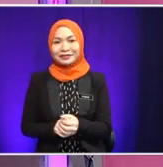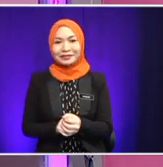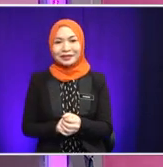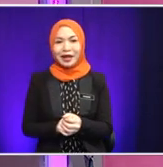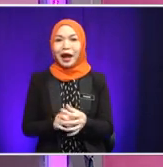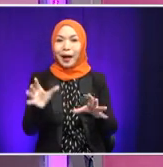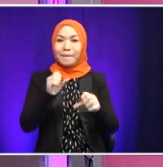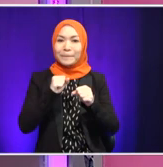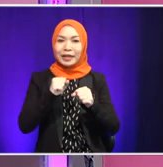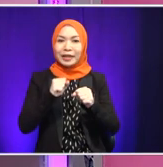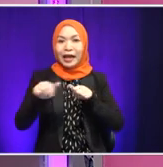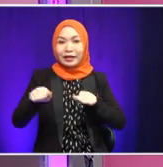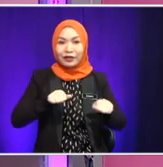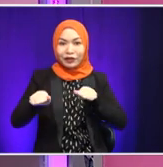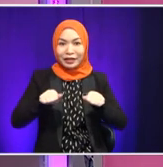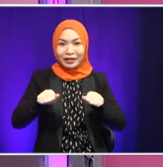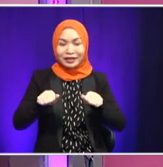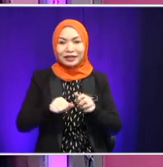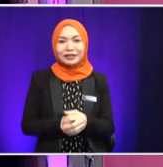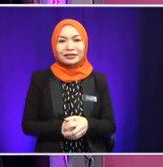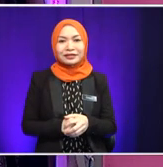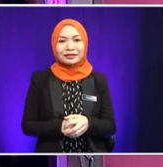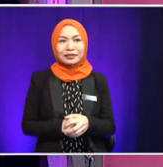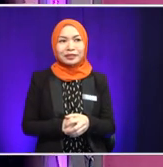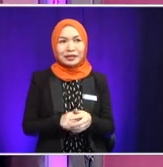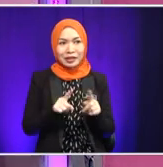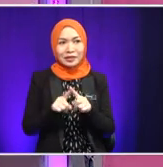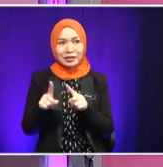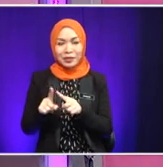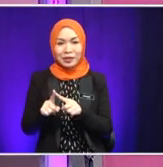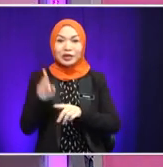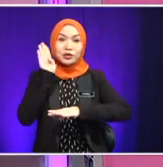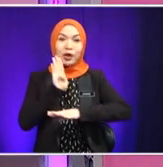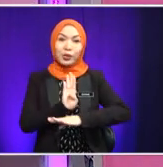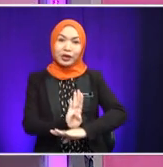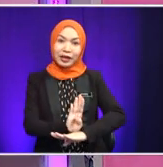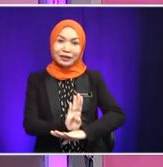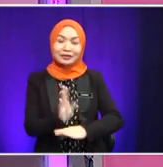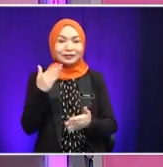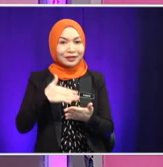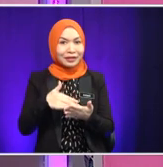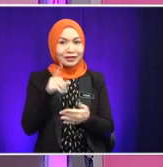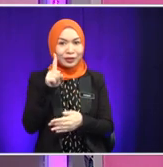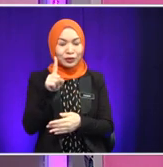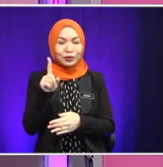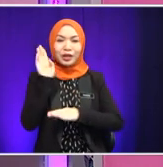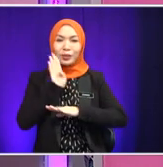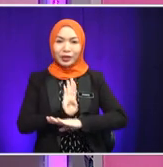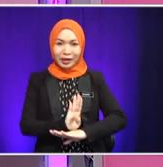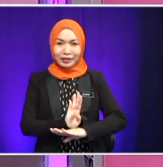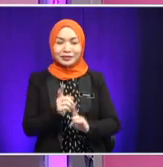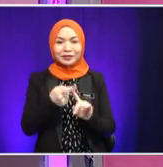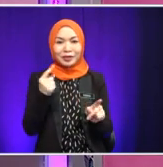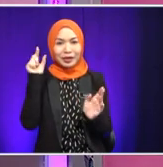ataupun hanya untuk menyaksikan peralatan ya oke dan seterusnya budaya Oke saya Tunjukkan gambar sehari-hari seperti saya ambil ee program